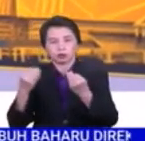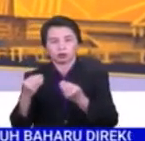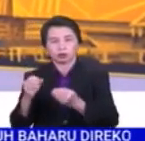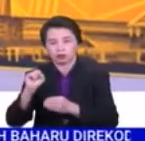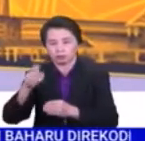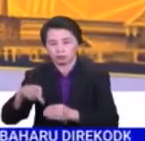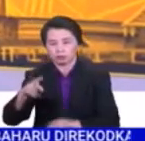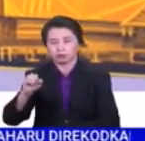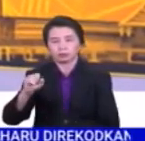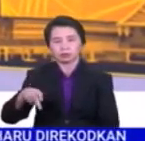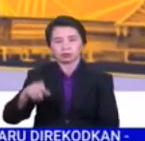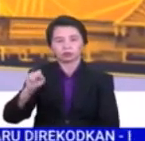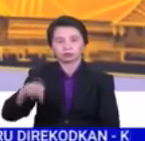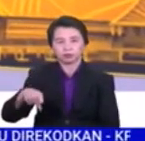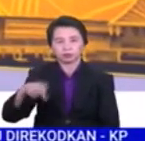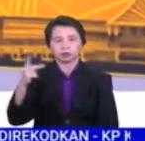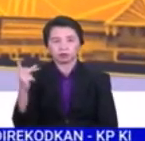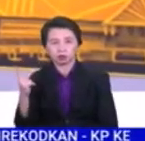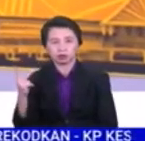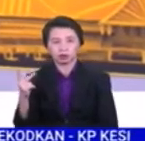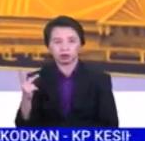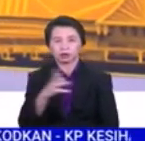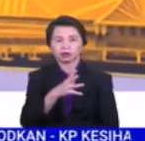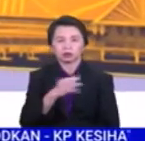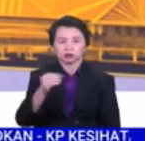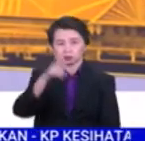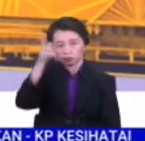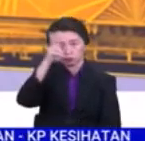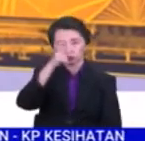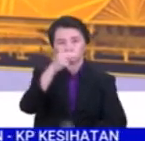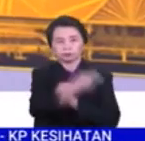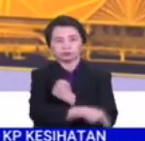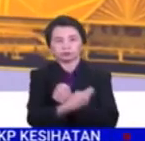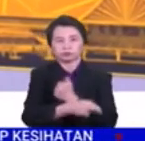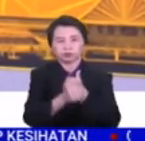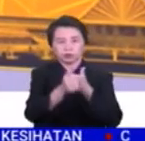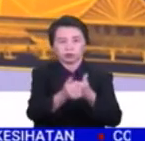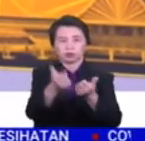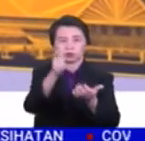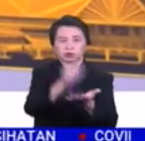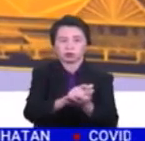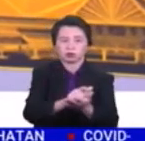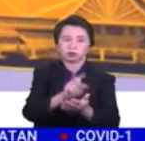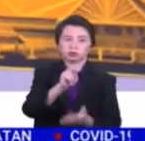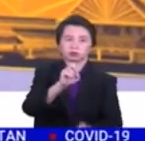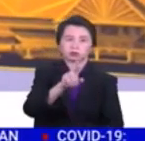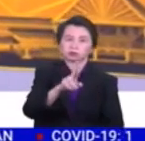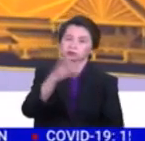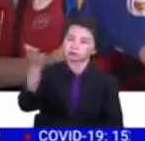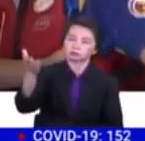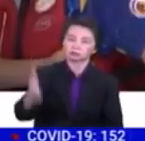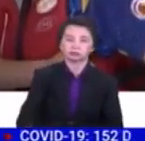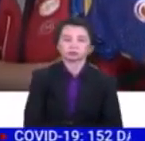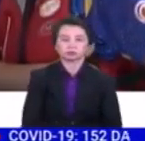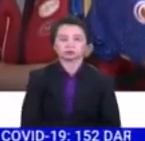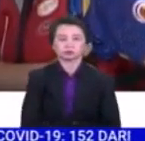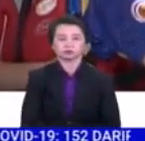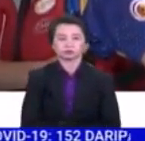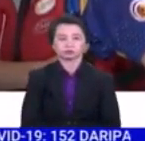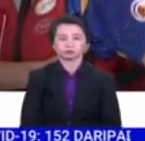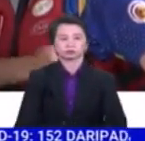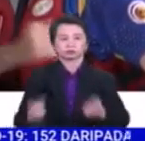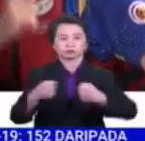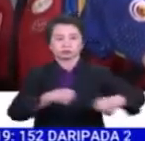Kedah MPSPK, Gerai Geopark dan Kerajaan Negeri. Ikuti laporan Nur Hidayah Anwar. Sungai